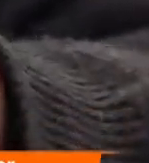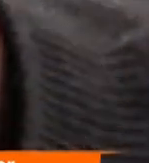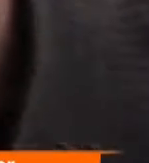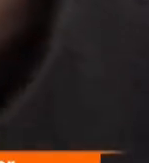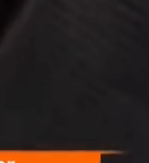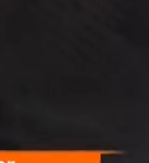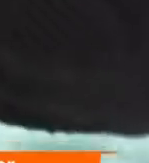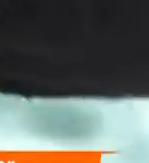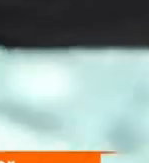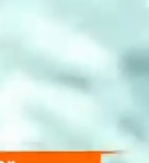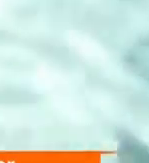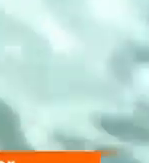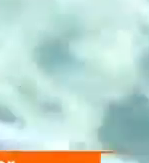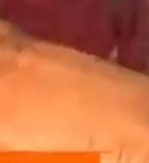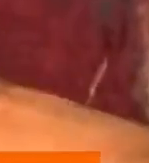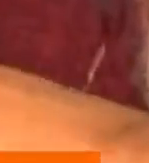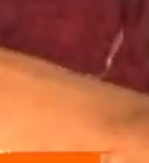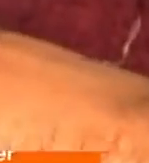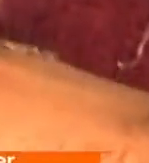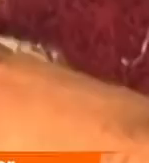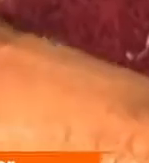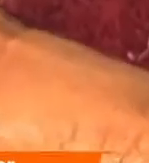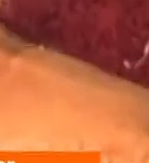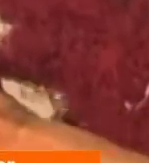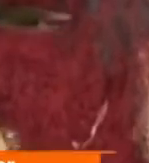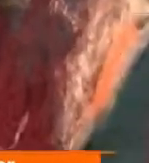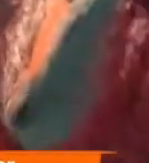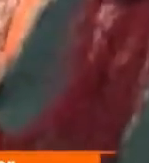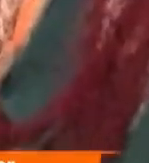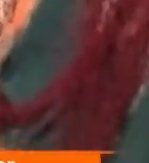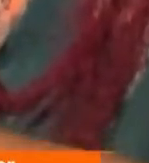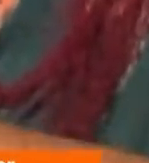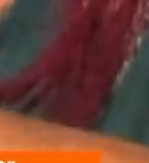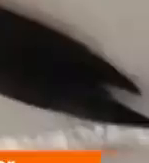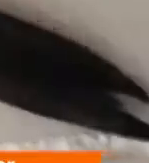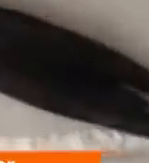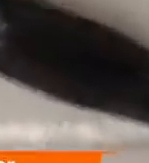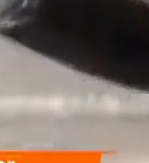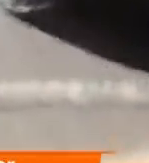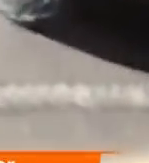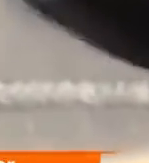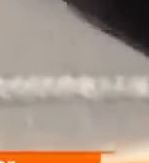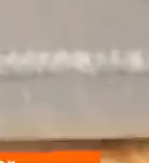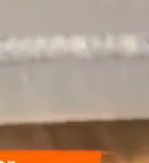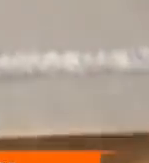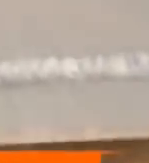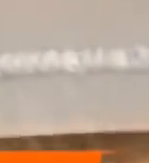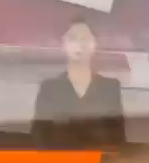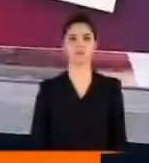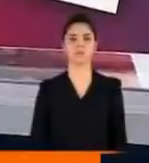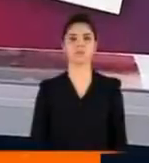getirene kuyruk başına ödeme yapılacak. Detaylar birazdan ATV Ana Haber'de.